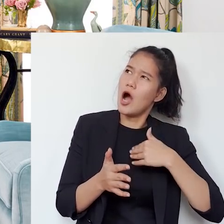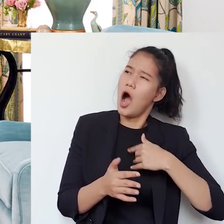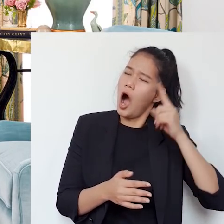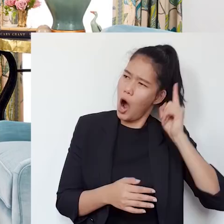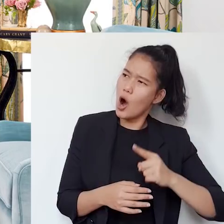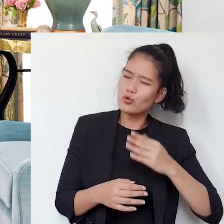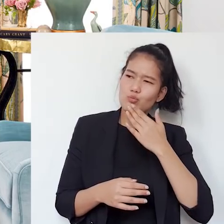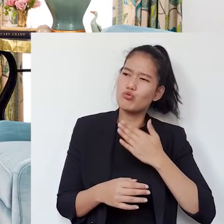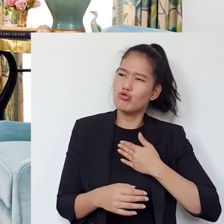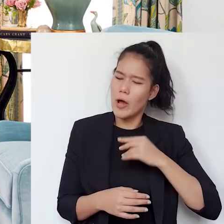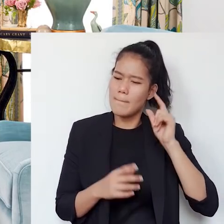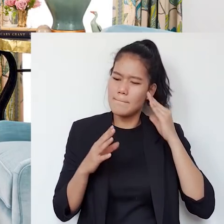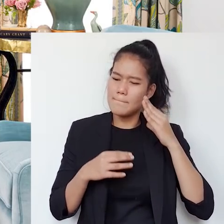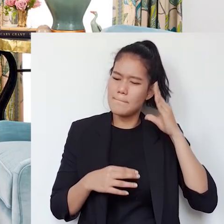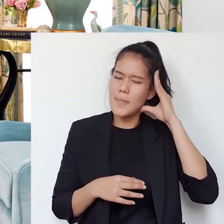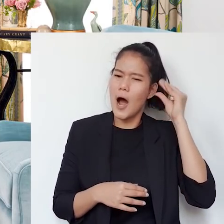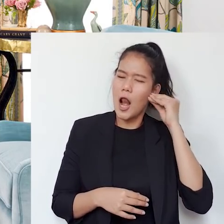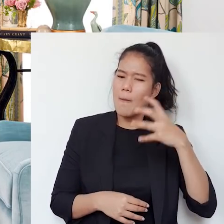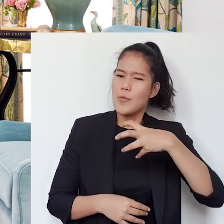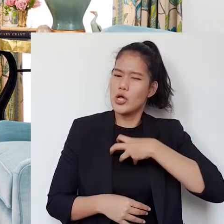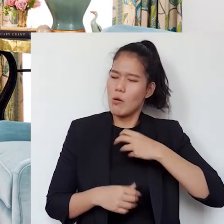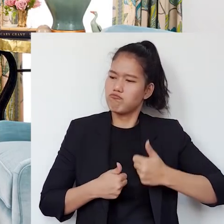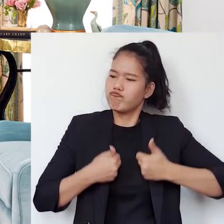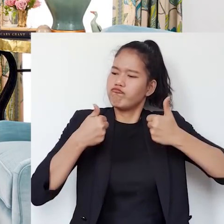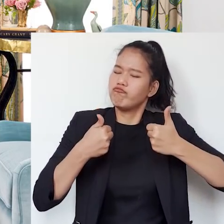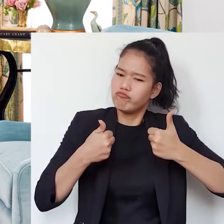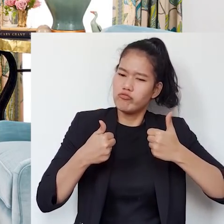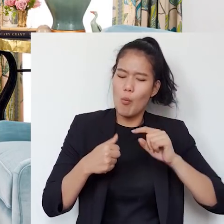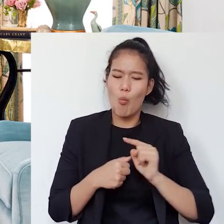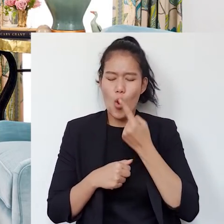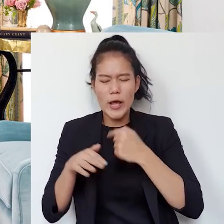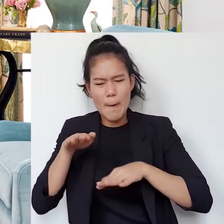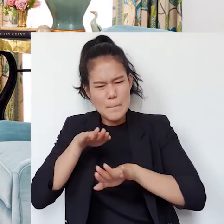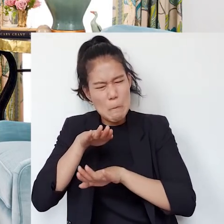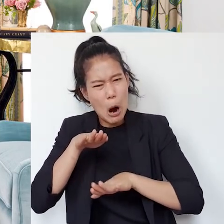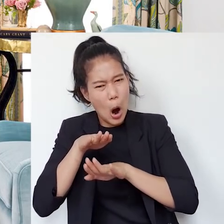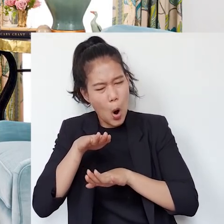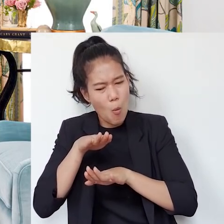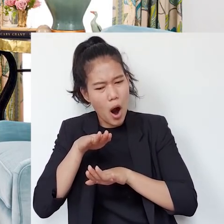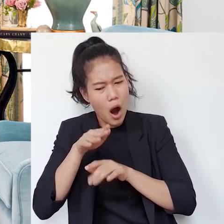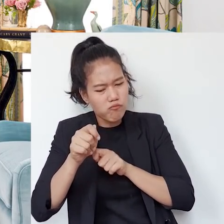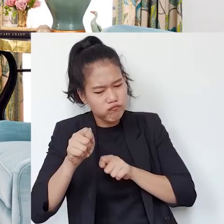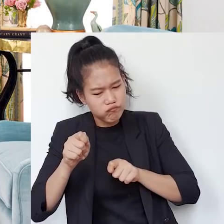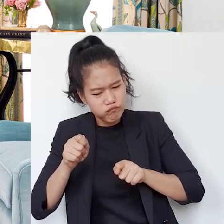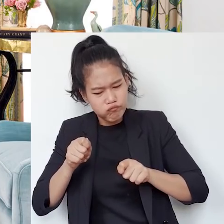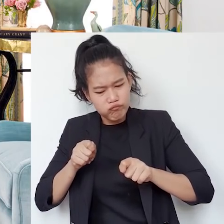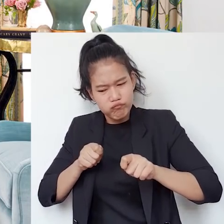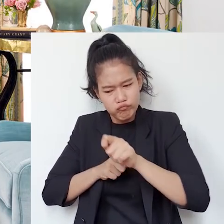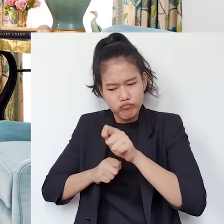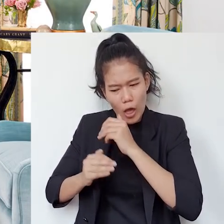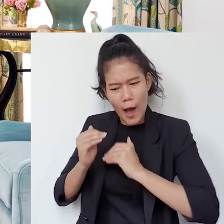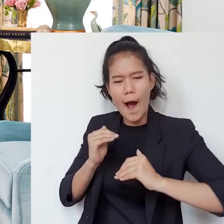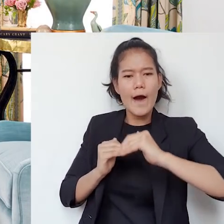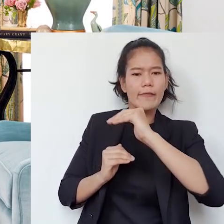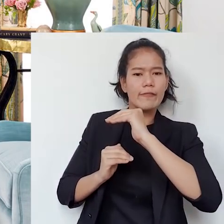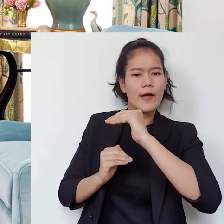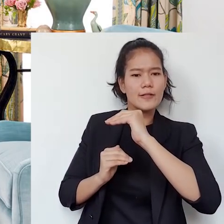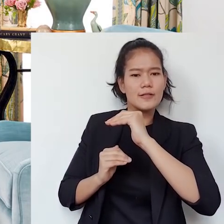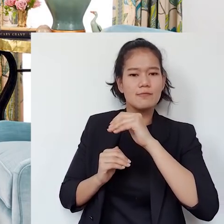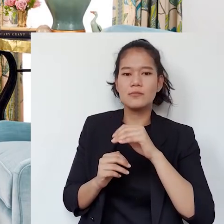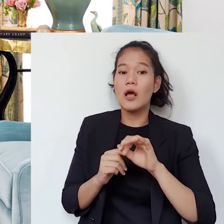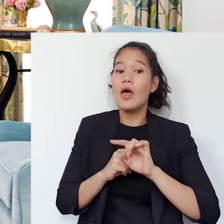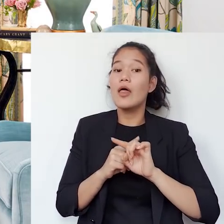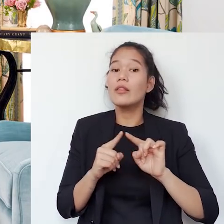kehidupan pengalaman iman yang begitu frontal dari yang paling bawah, lalu kemudian diputar balikan oleh Allah.